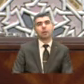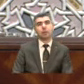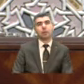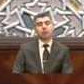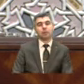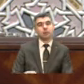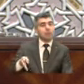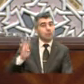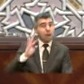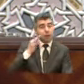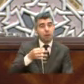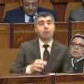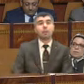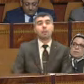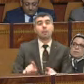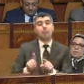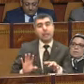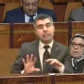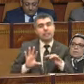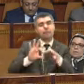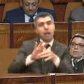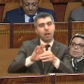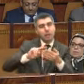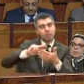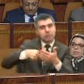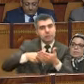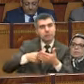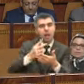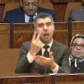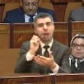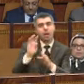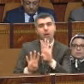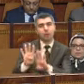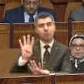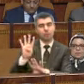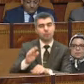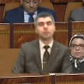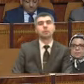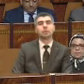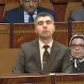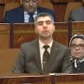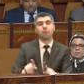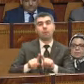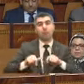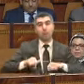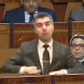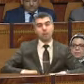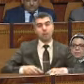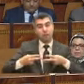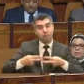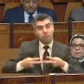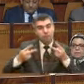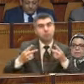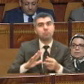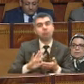بالإنصات. كنسمعوا اتفاقية من 2014 اللي جات من عند الوزارة ديالكم ومشات من كانت